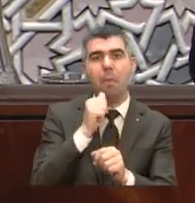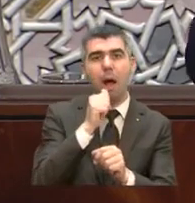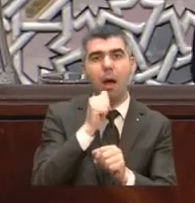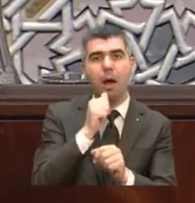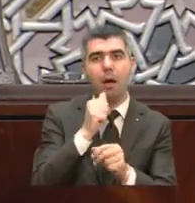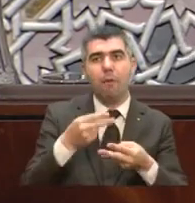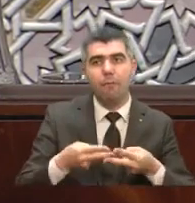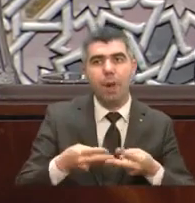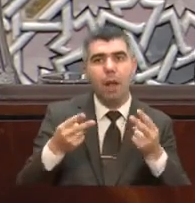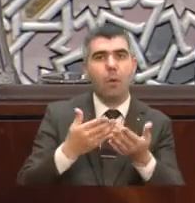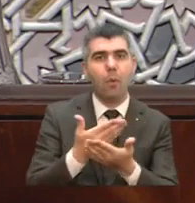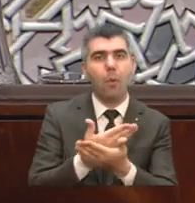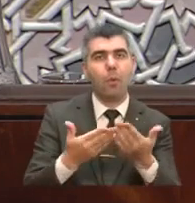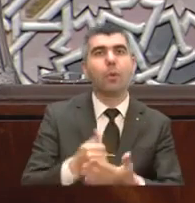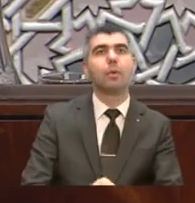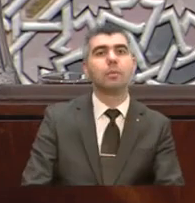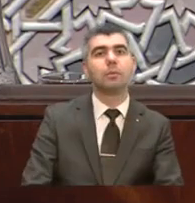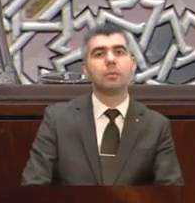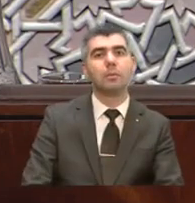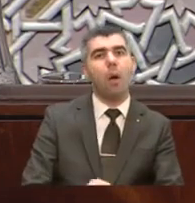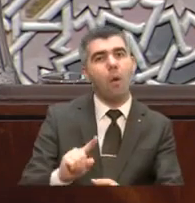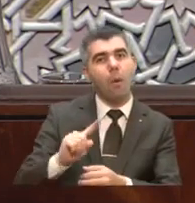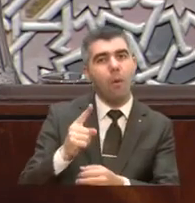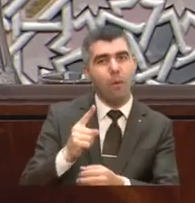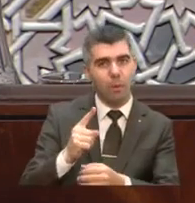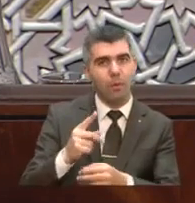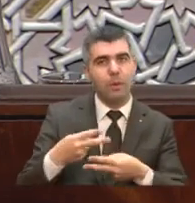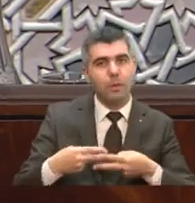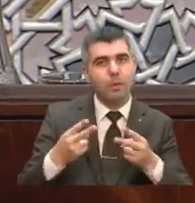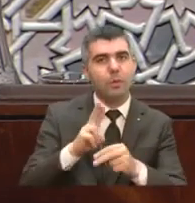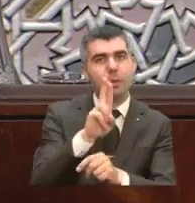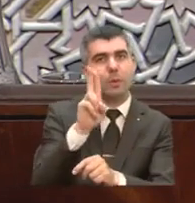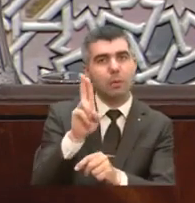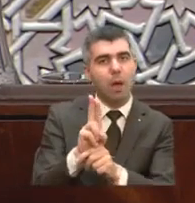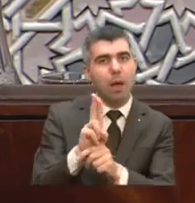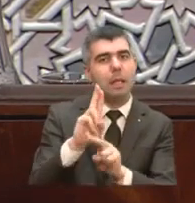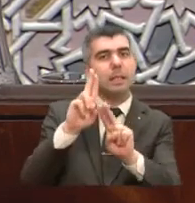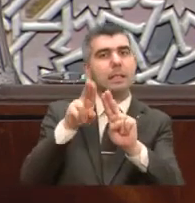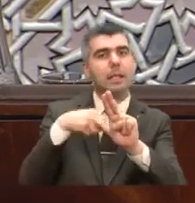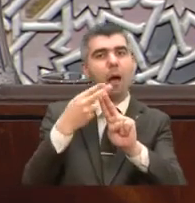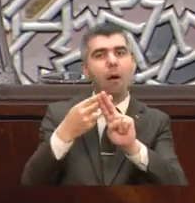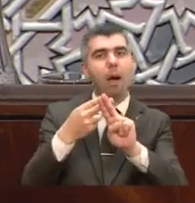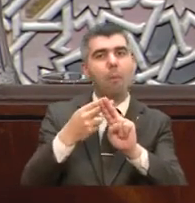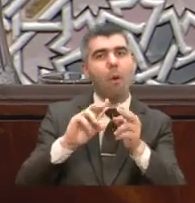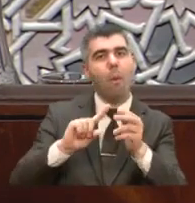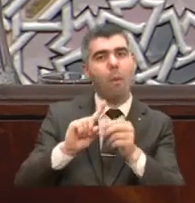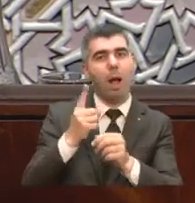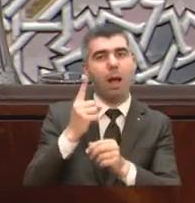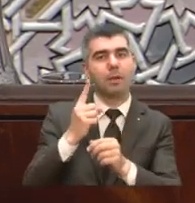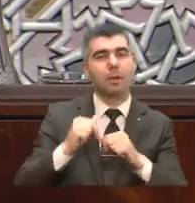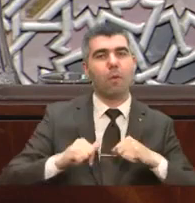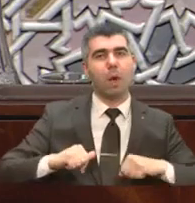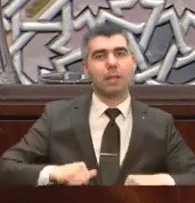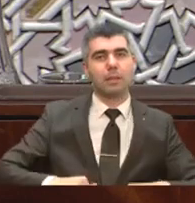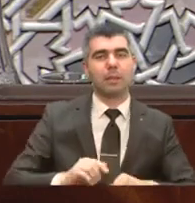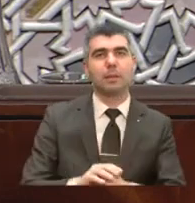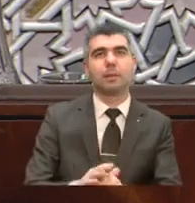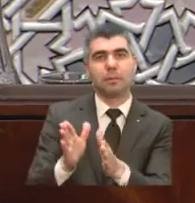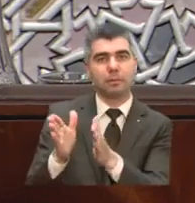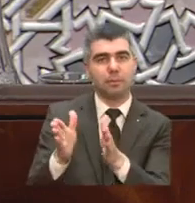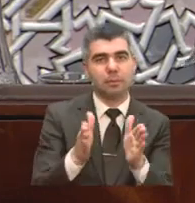لذا سيتم طرحها دفعة واحدة لتنال جواباً موحداً من لدن السيد الوزير.